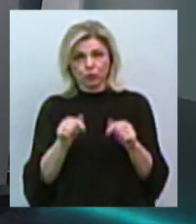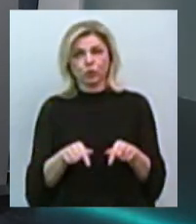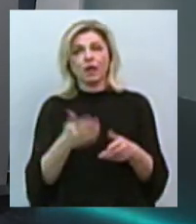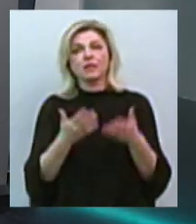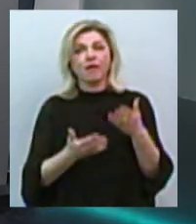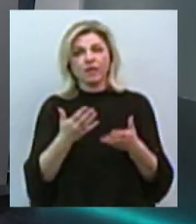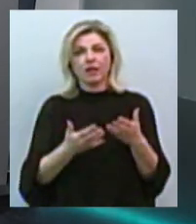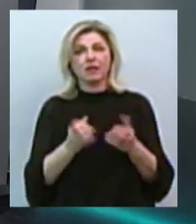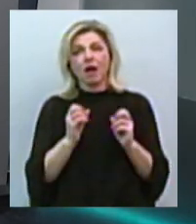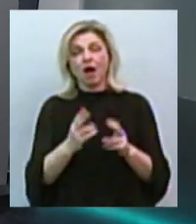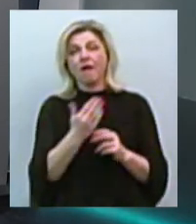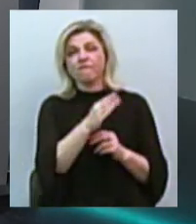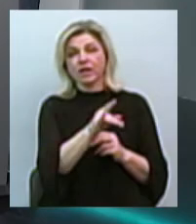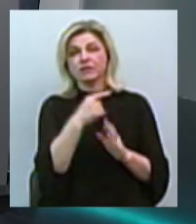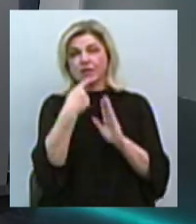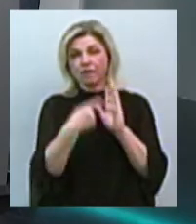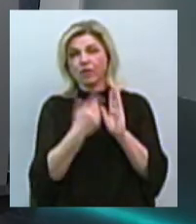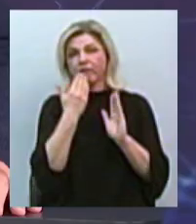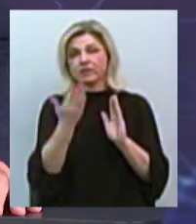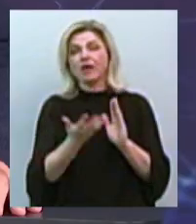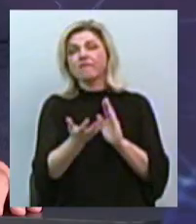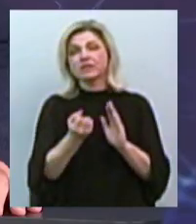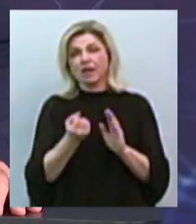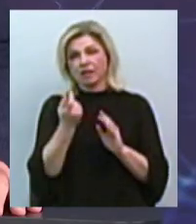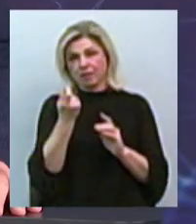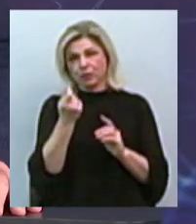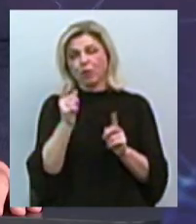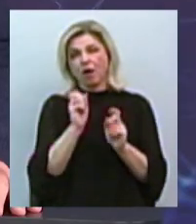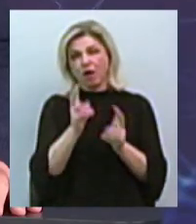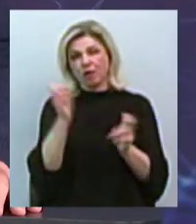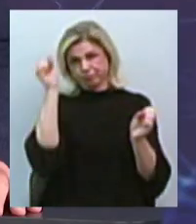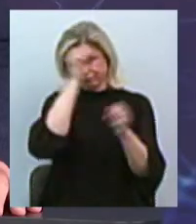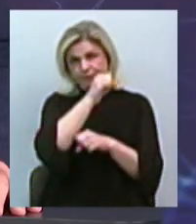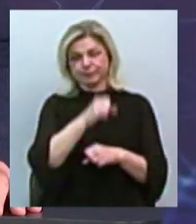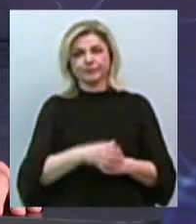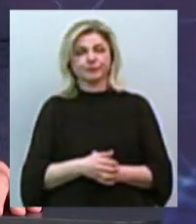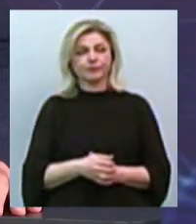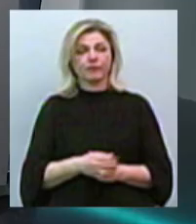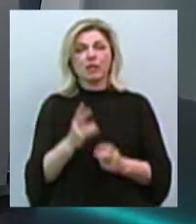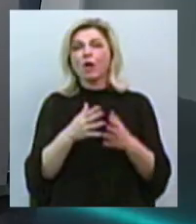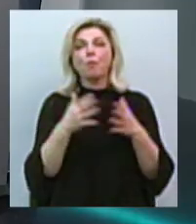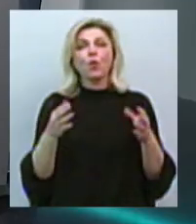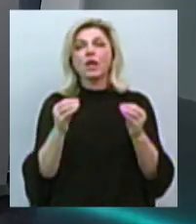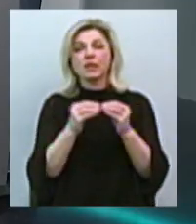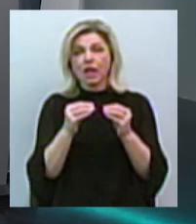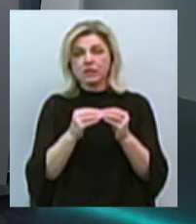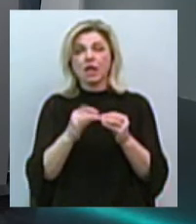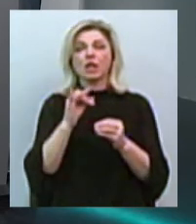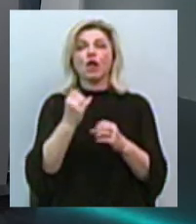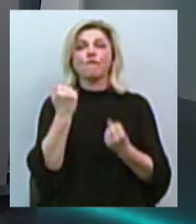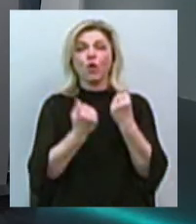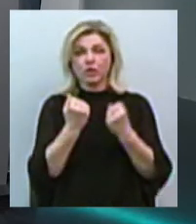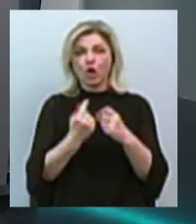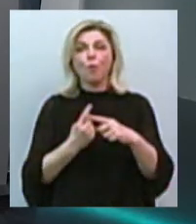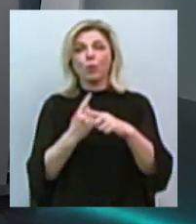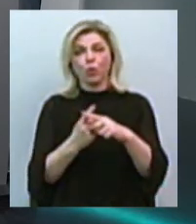наверное, все-таки, как вы задали вопрос, эта цифра взята немножко более с потолка. Ну и для того, что не больше 10, это значит водій плюс 9 пассажиров,